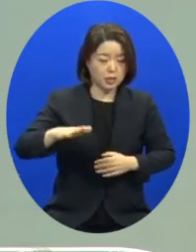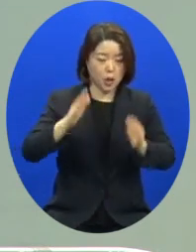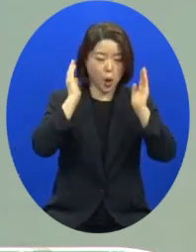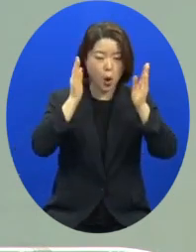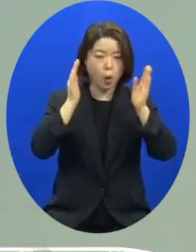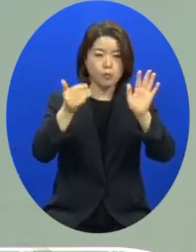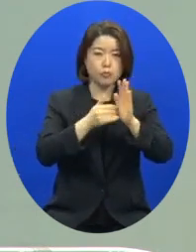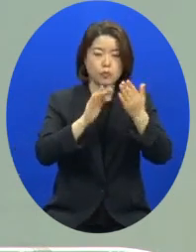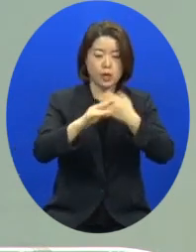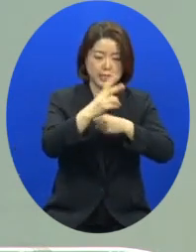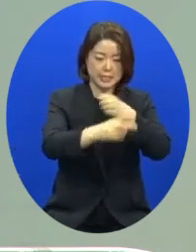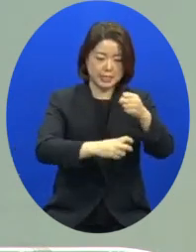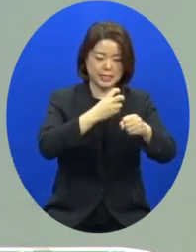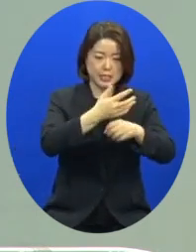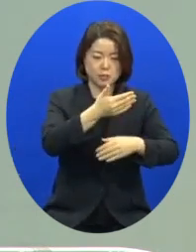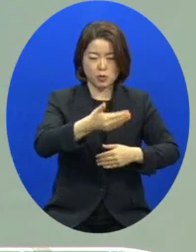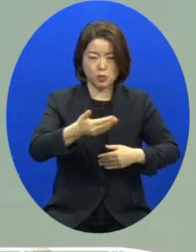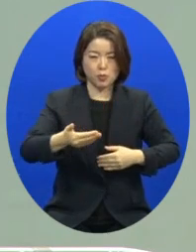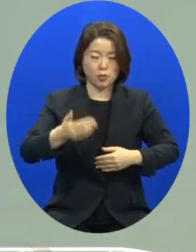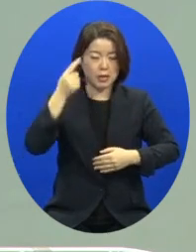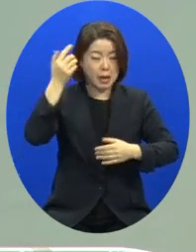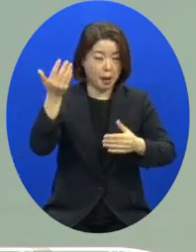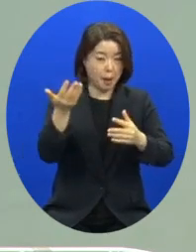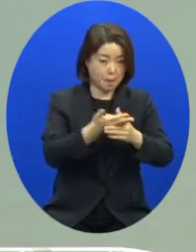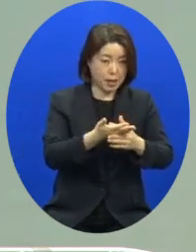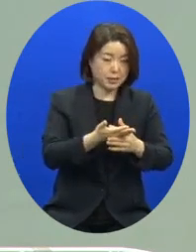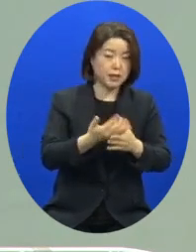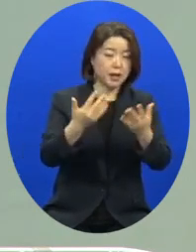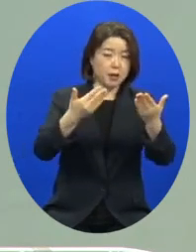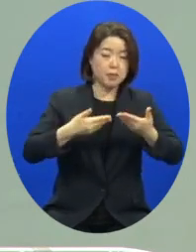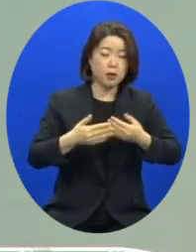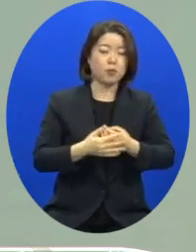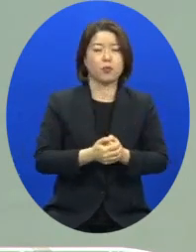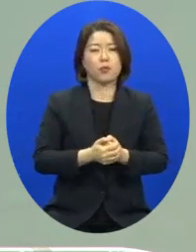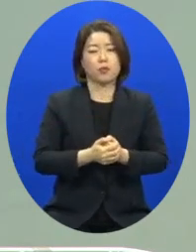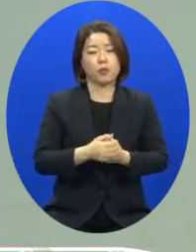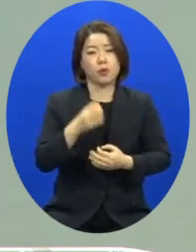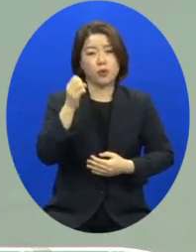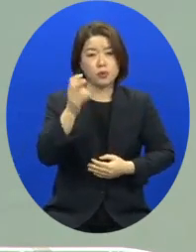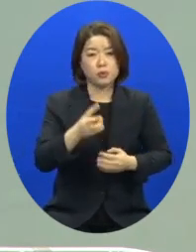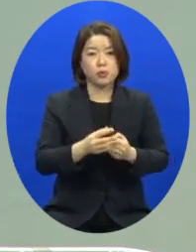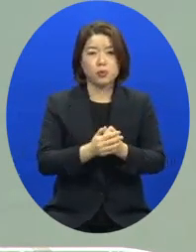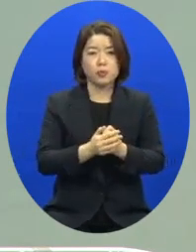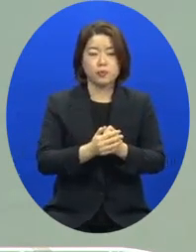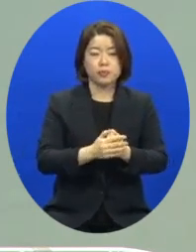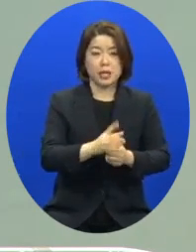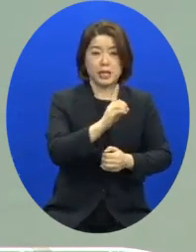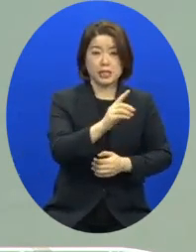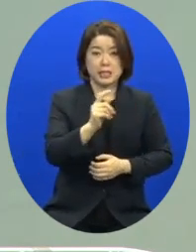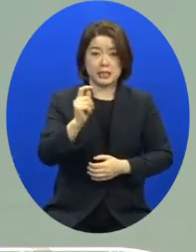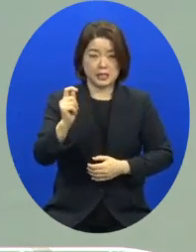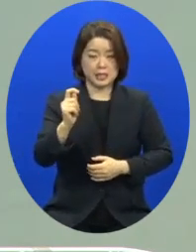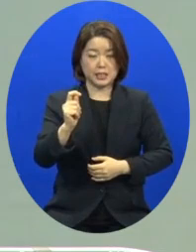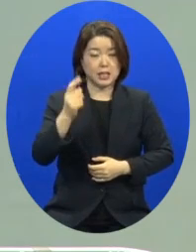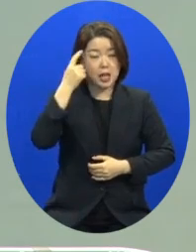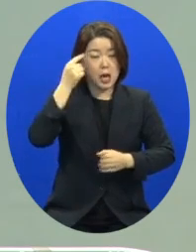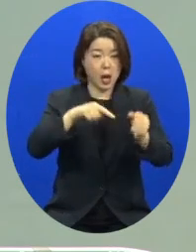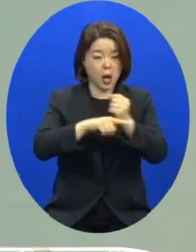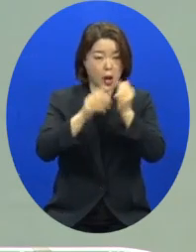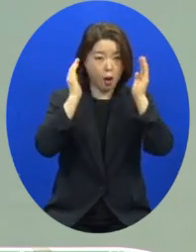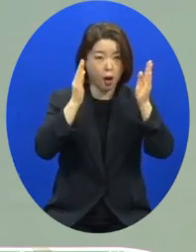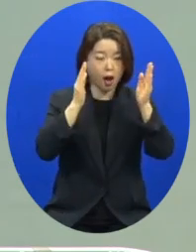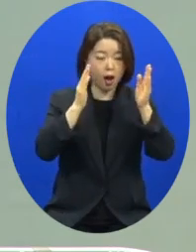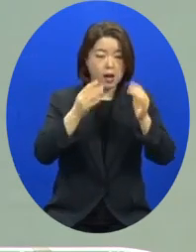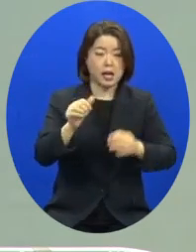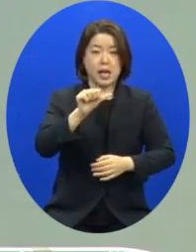20년 지나면서 박사학위도 하고 그리고 데이터 과학, 인공지능